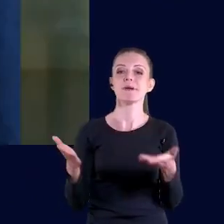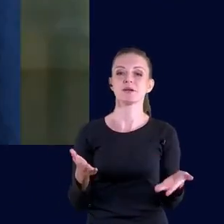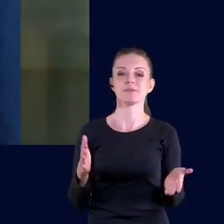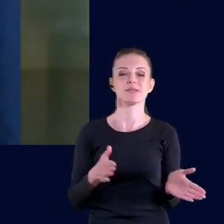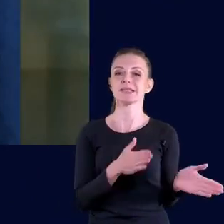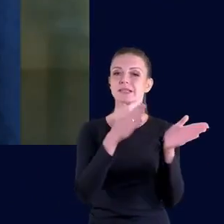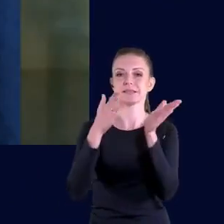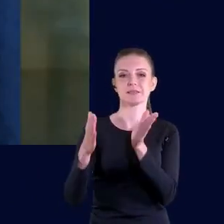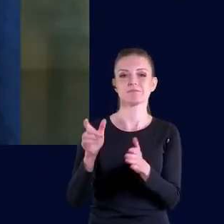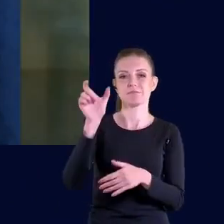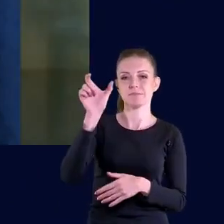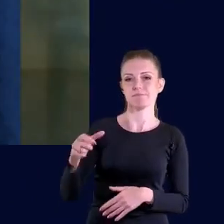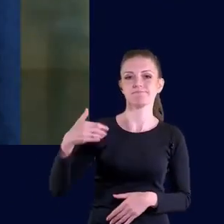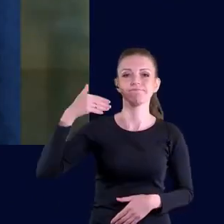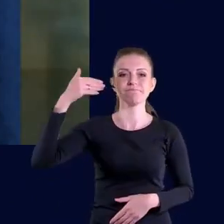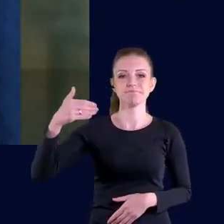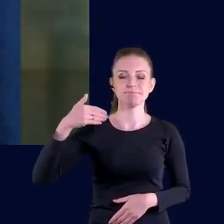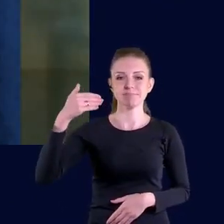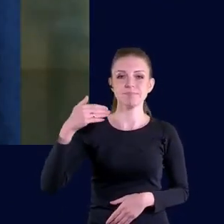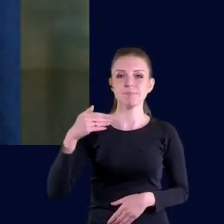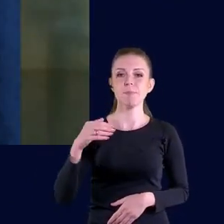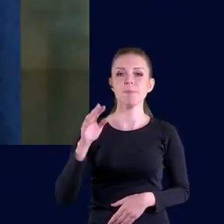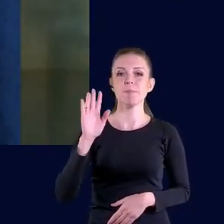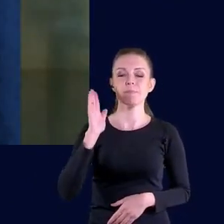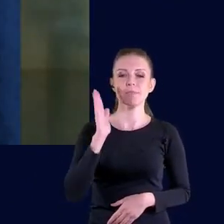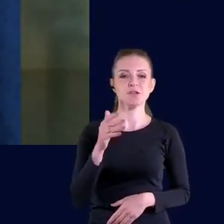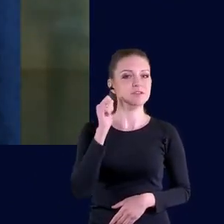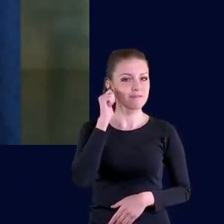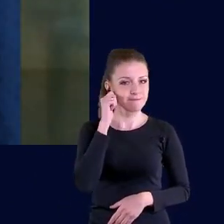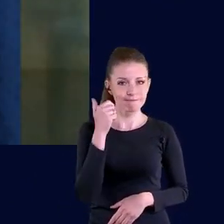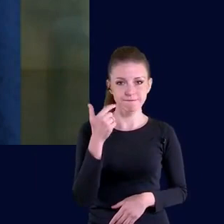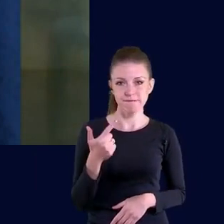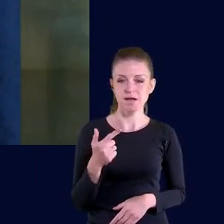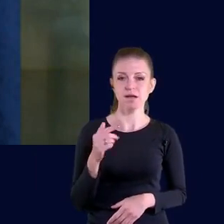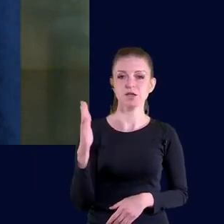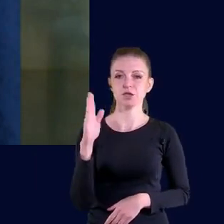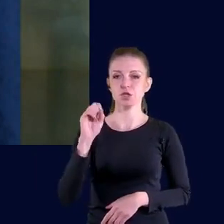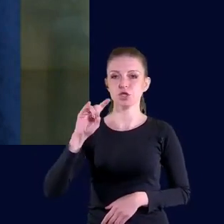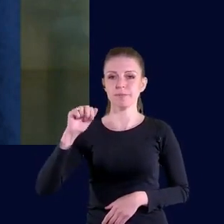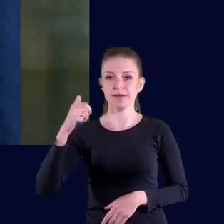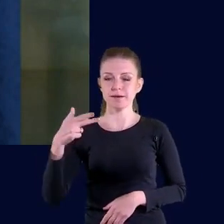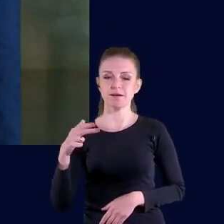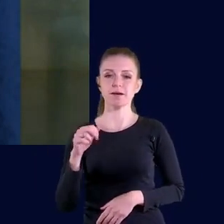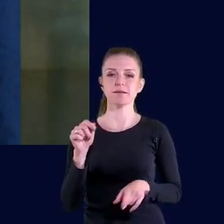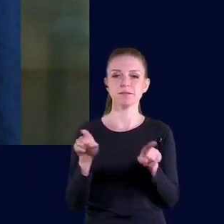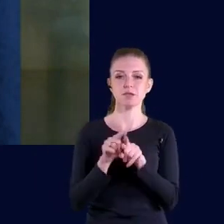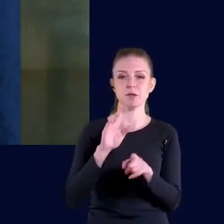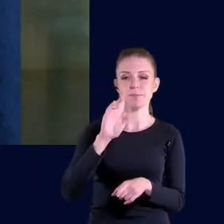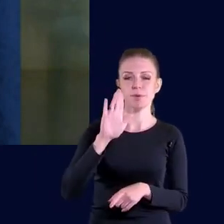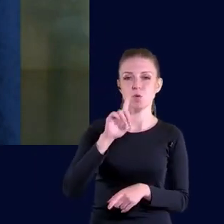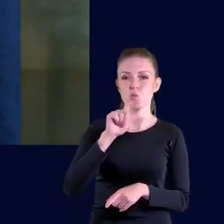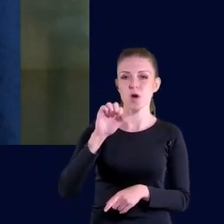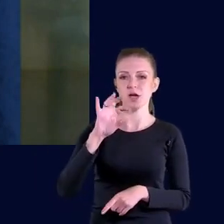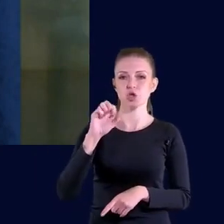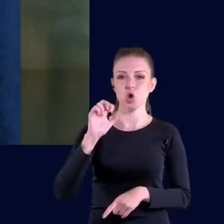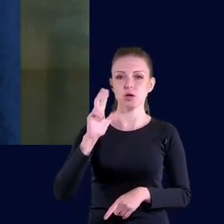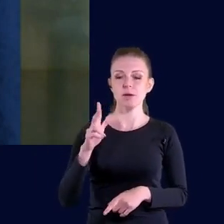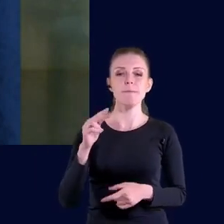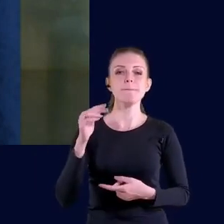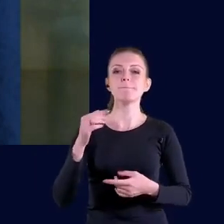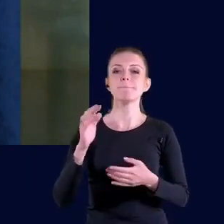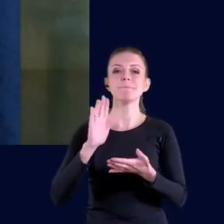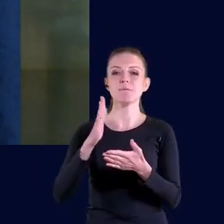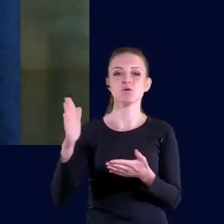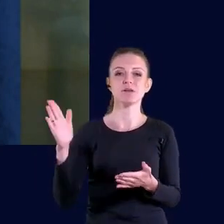wystąpienie naszymi prelegentami będą panie Agnieszka Szymik oraz Joanna Błasik z biblioteki Politechniki